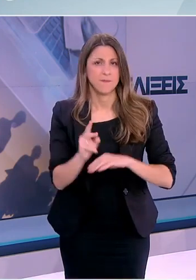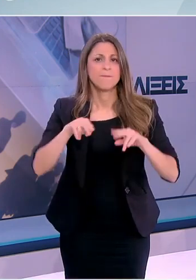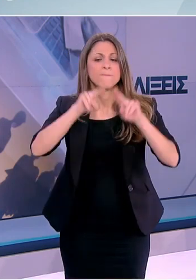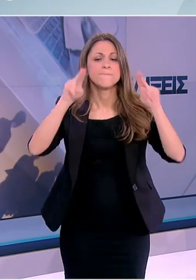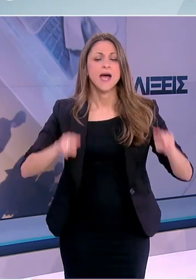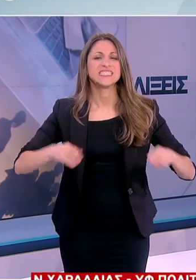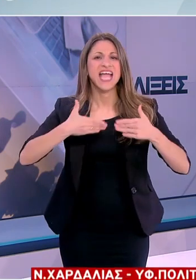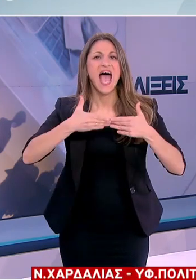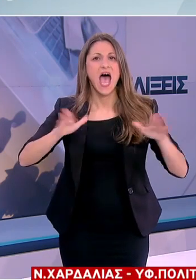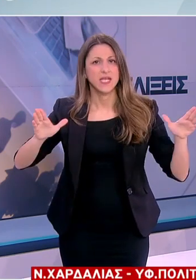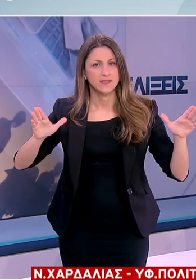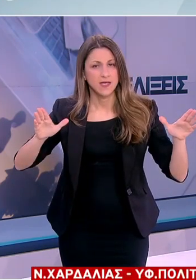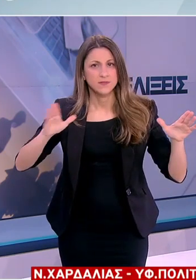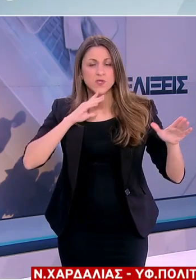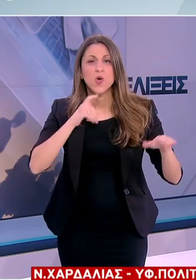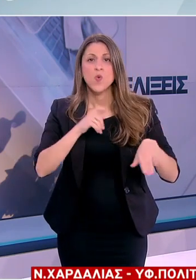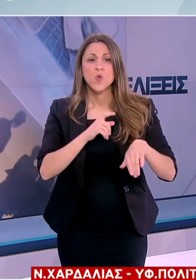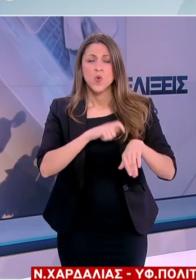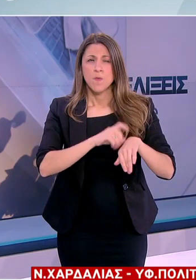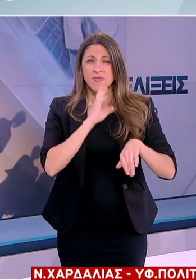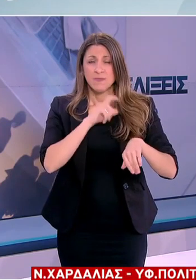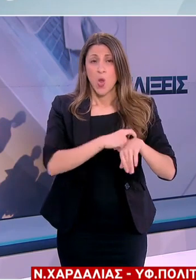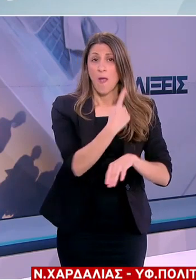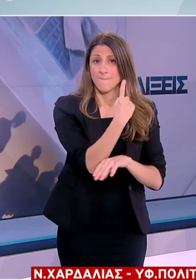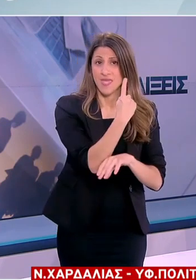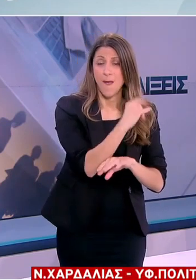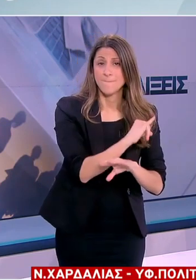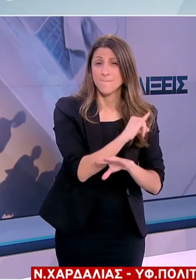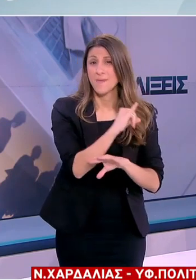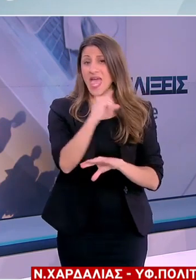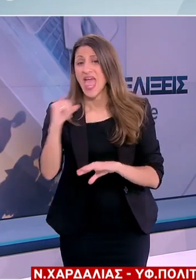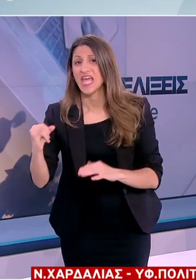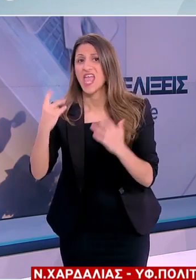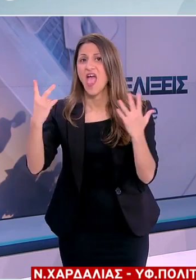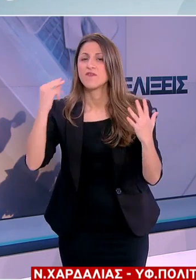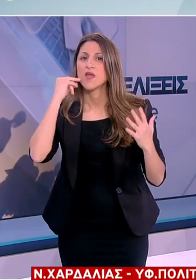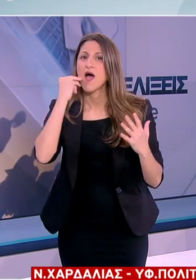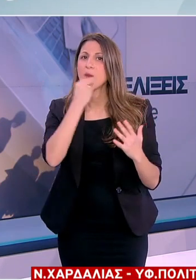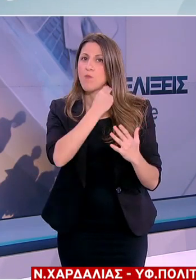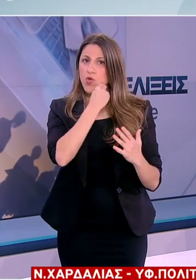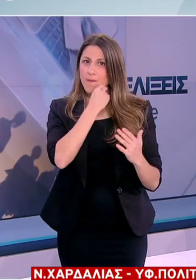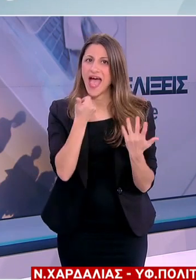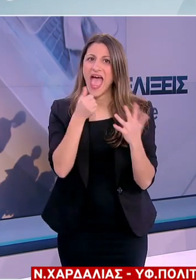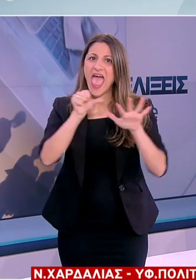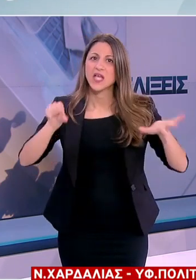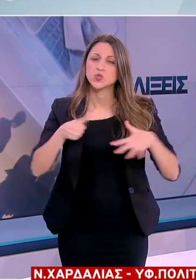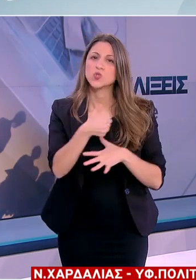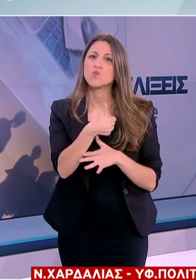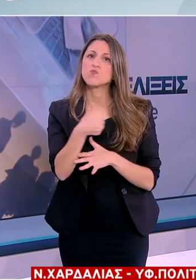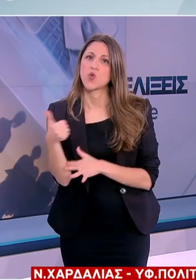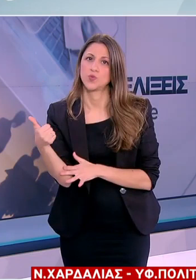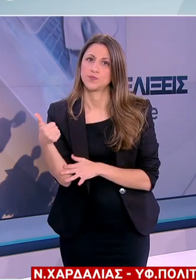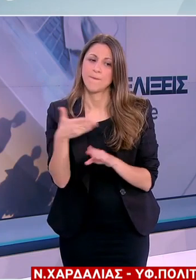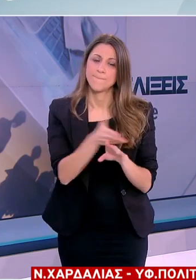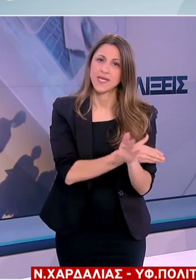ανοιχτά θα είναι ανοιχτά από την 1 η ώρα το μεσημέρι και ως στις 7 το απόγευμα, μόνο για 6 ώρες. Έτσι ώστε